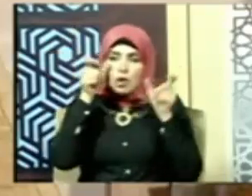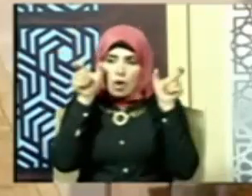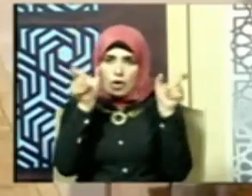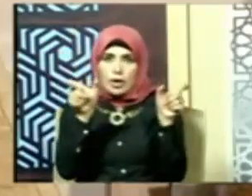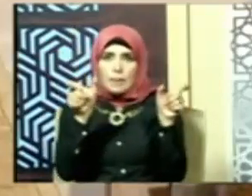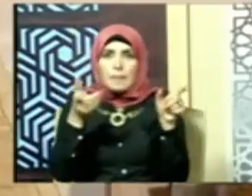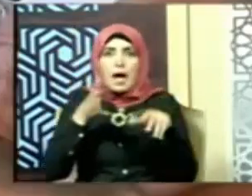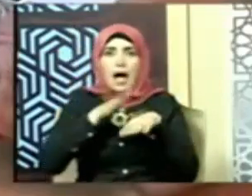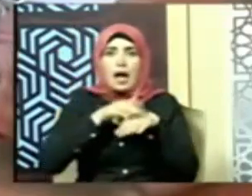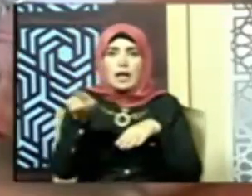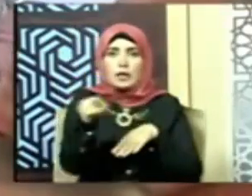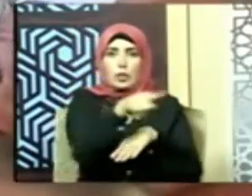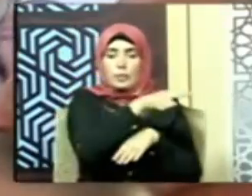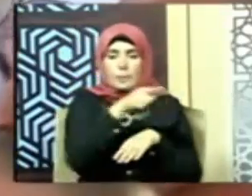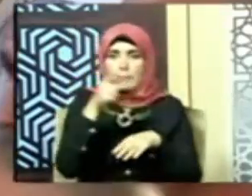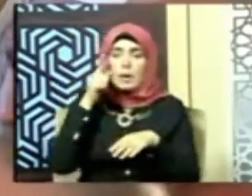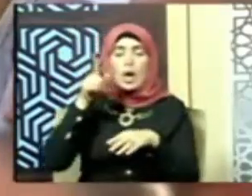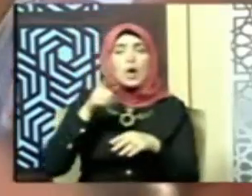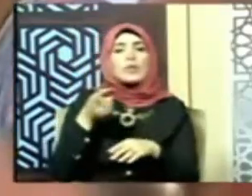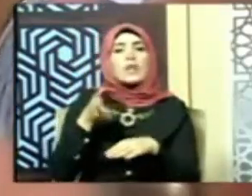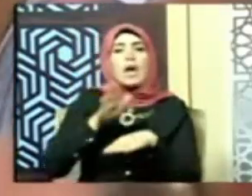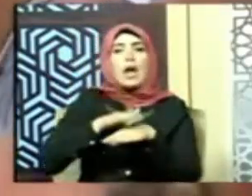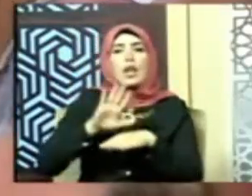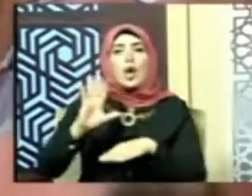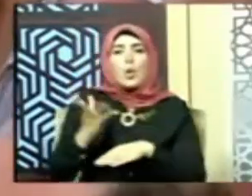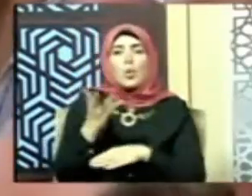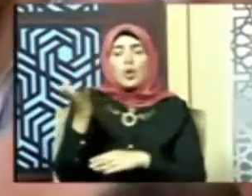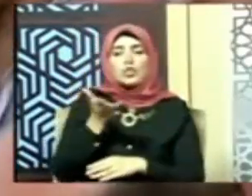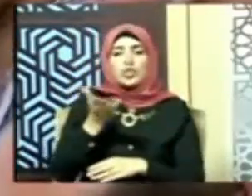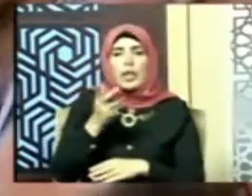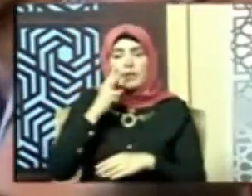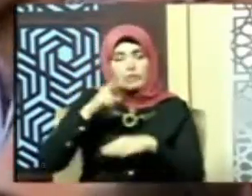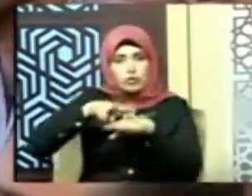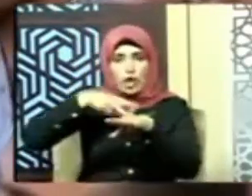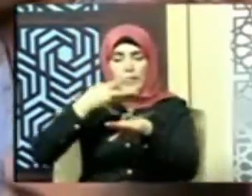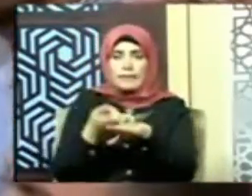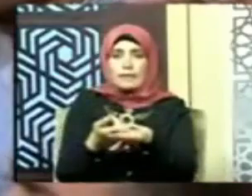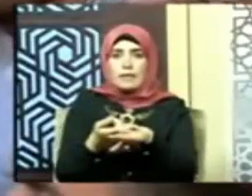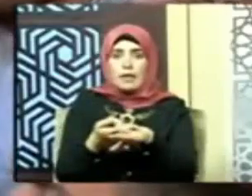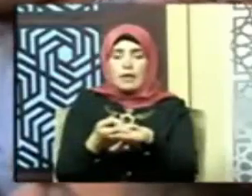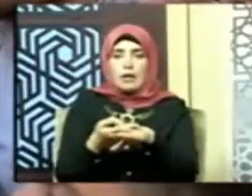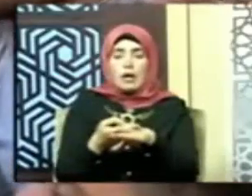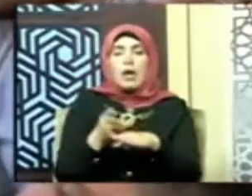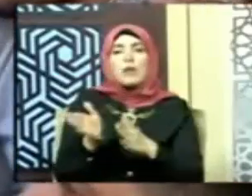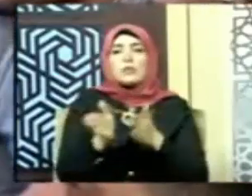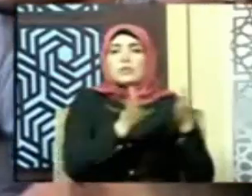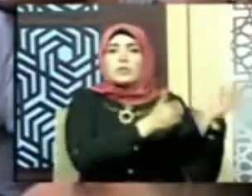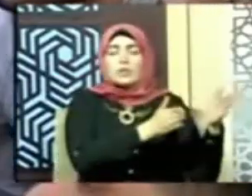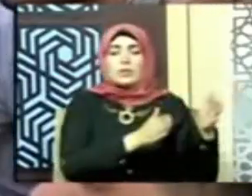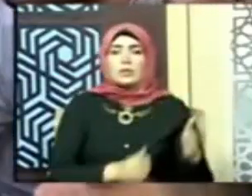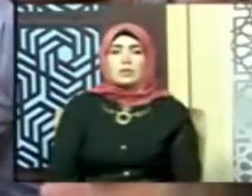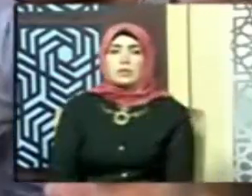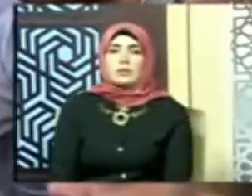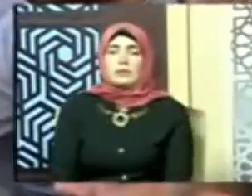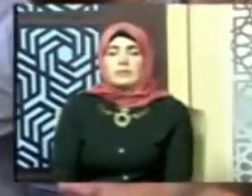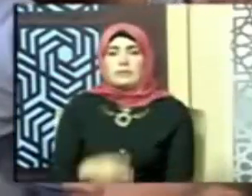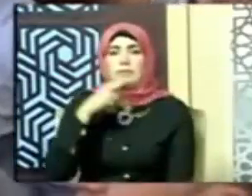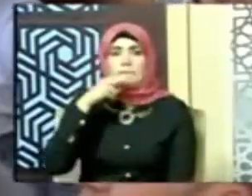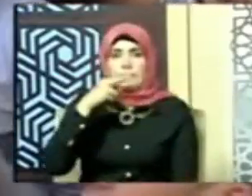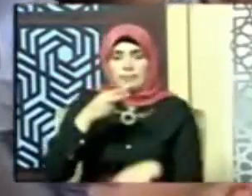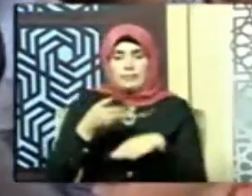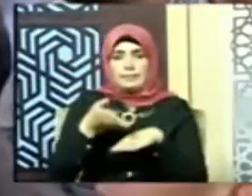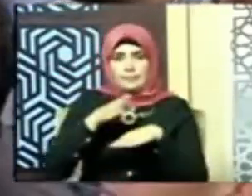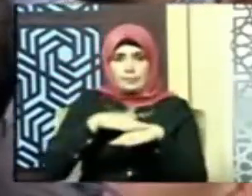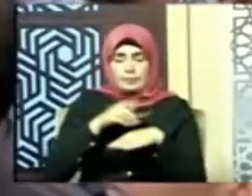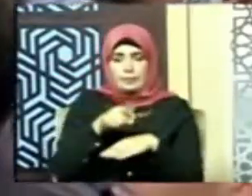عليهم، وأنت على كل شيء شهيد. ثم تكلموا في